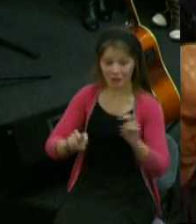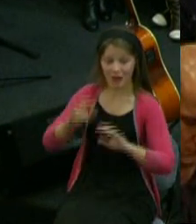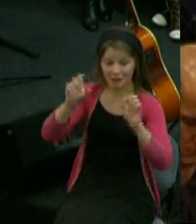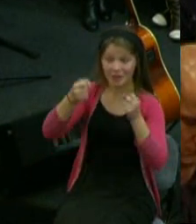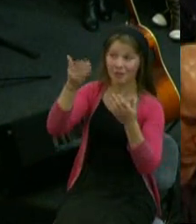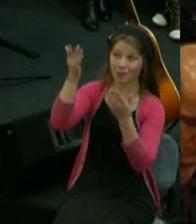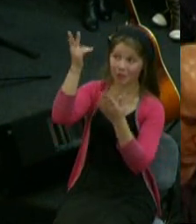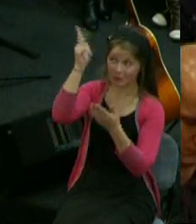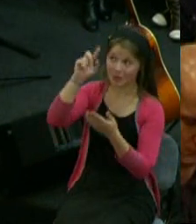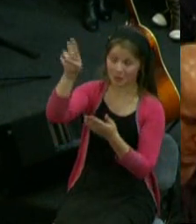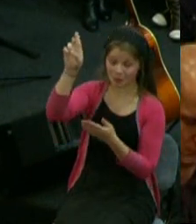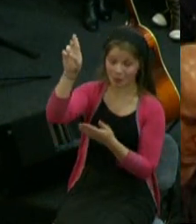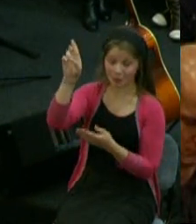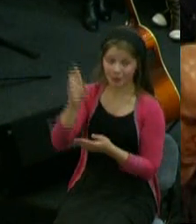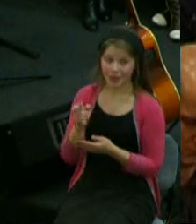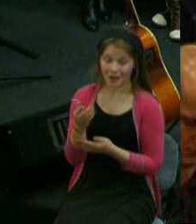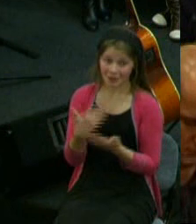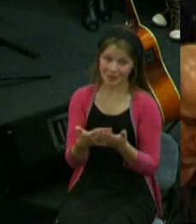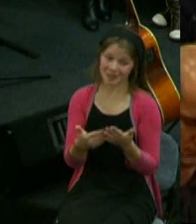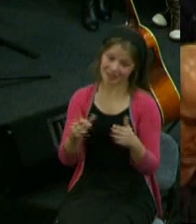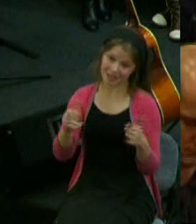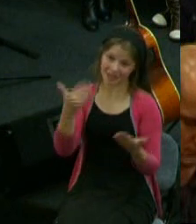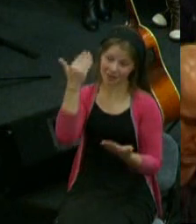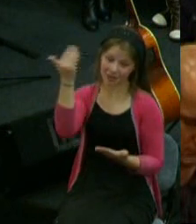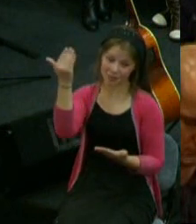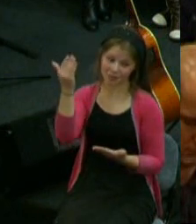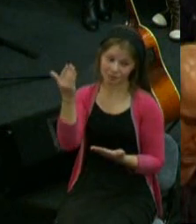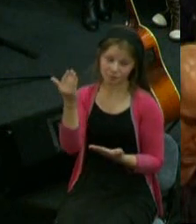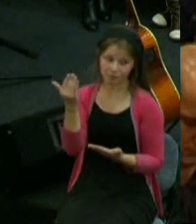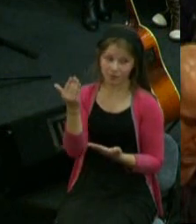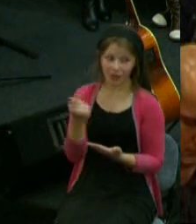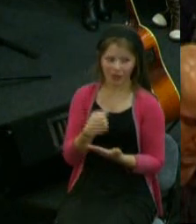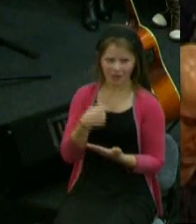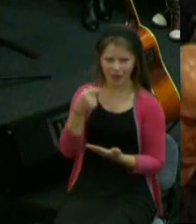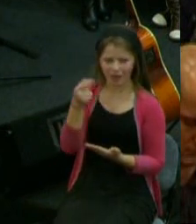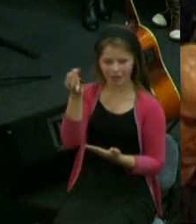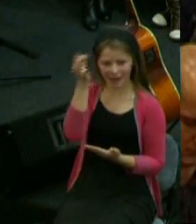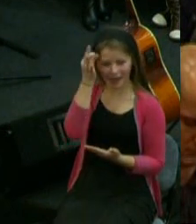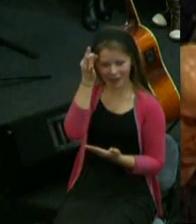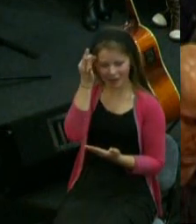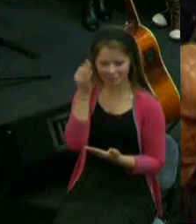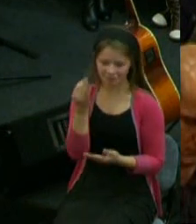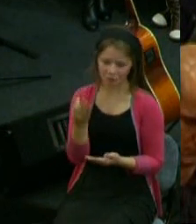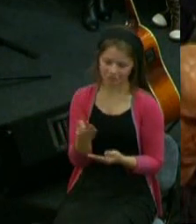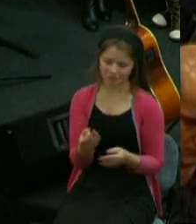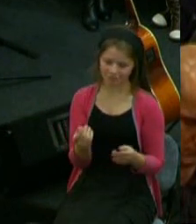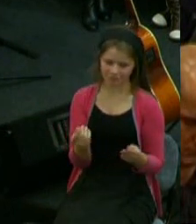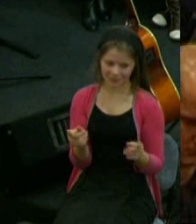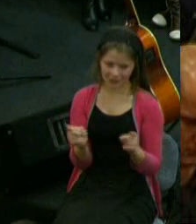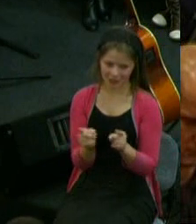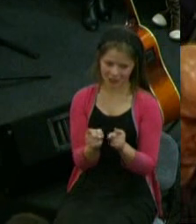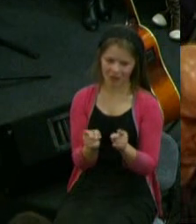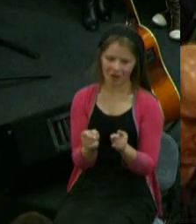який характер нашого Ісуса. Ось Він, брати і сестри. Я просто лише нагадав декілька таких